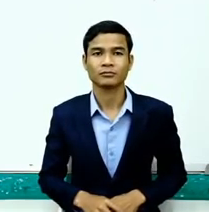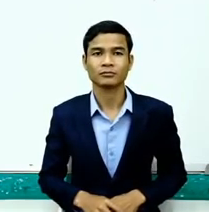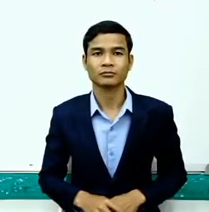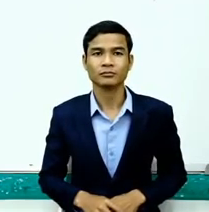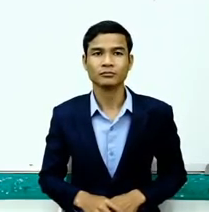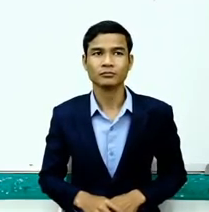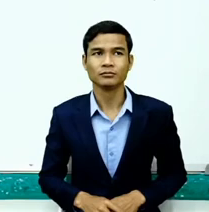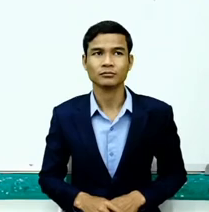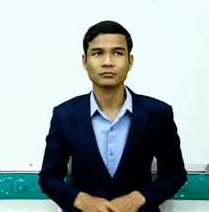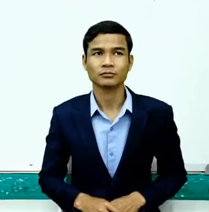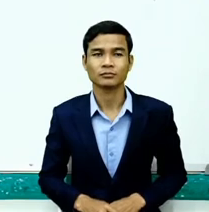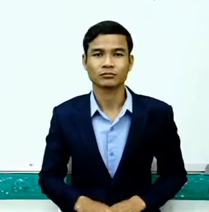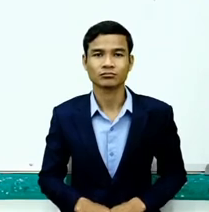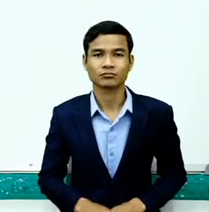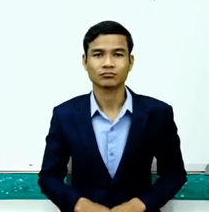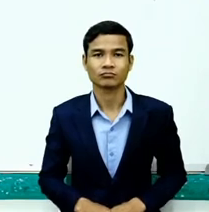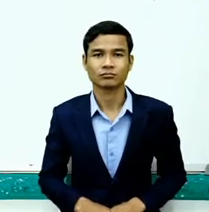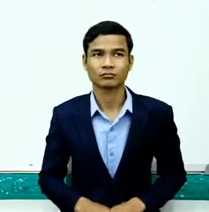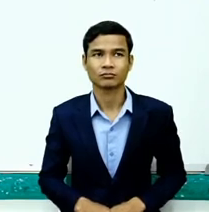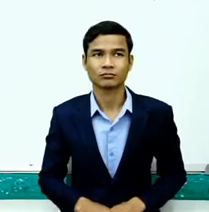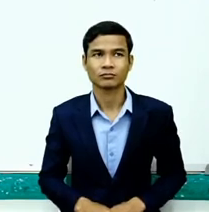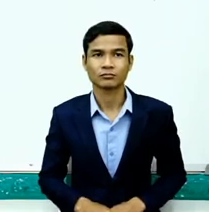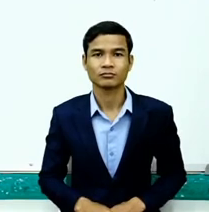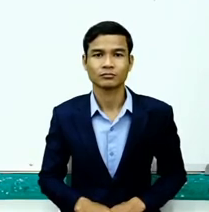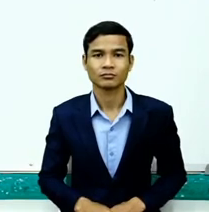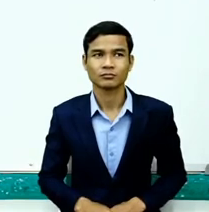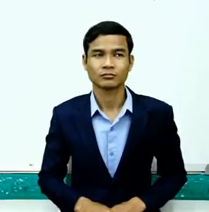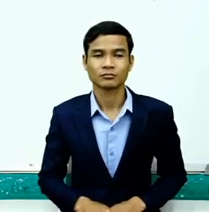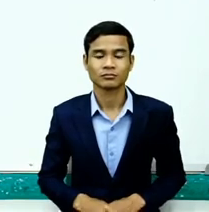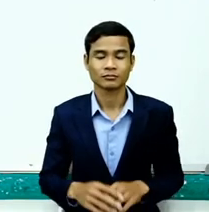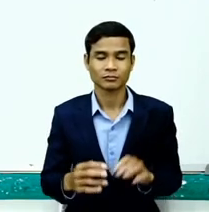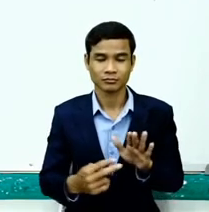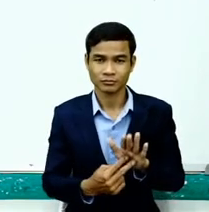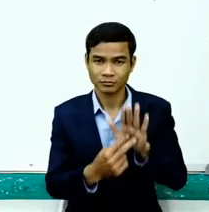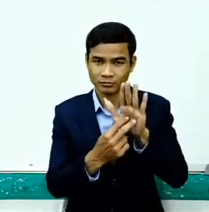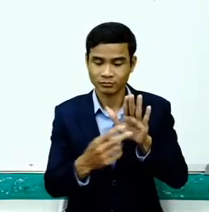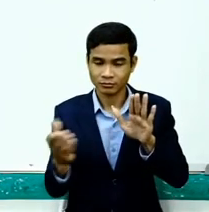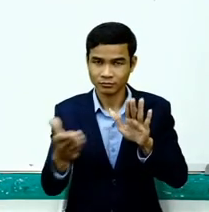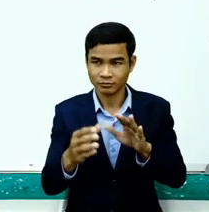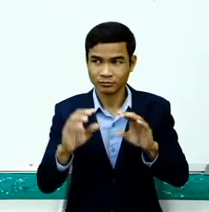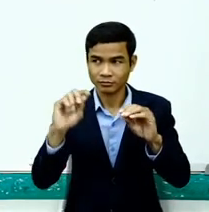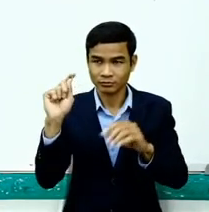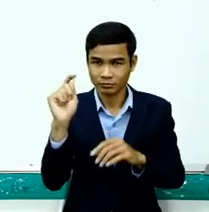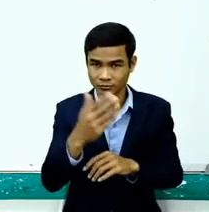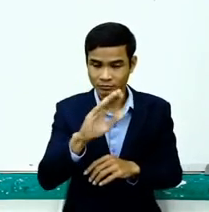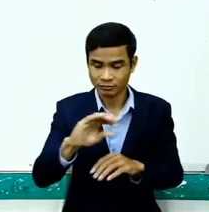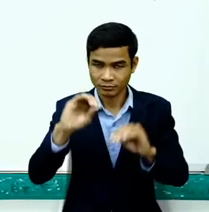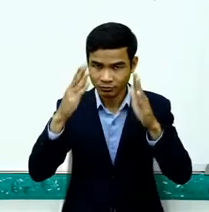ចាតោះតាន់តាន់តាន់គុនមើលរូបភាពរបស់អ្នកគ្រូ